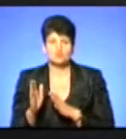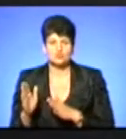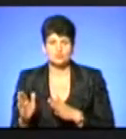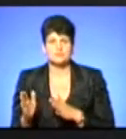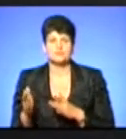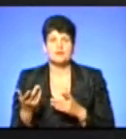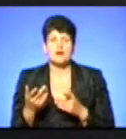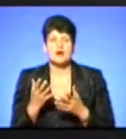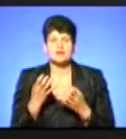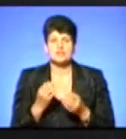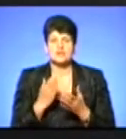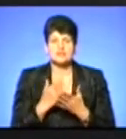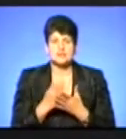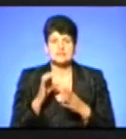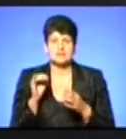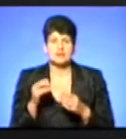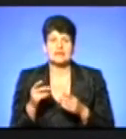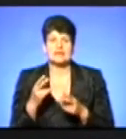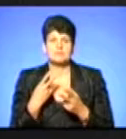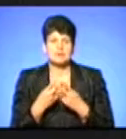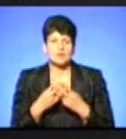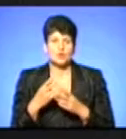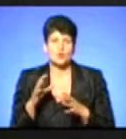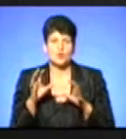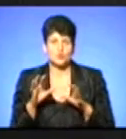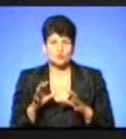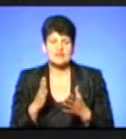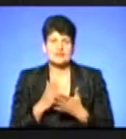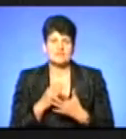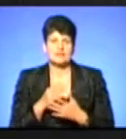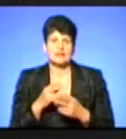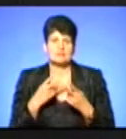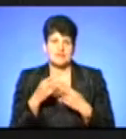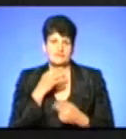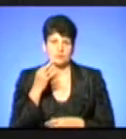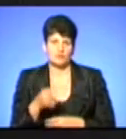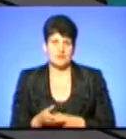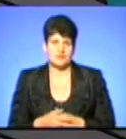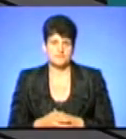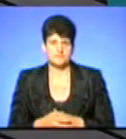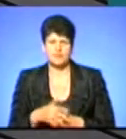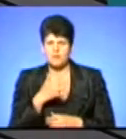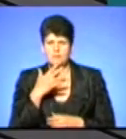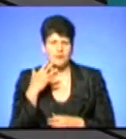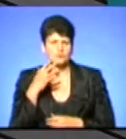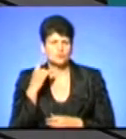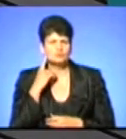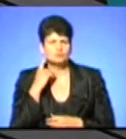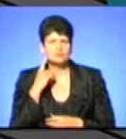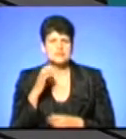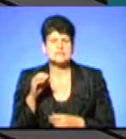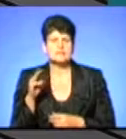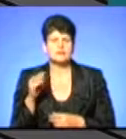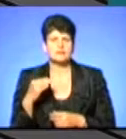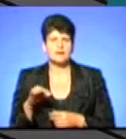стаття 245 Кримінального кодексу України, за який наступає кримінальна відповідальність. Багато ми почули статей,